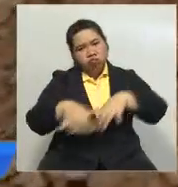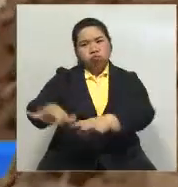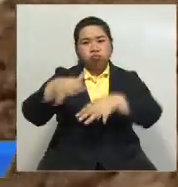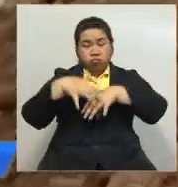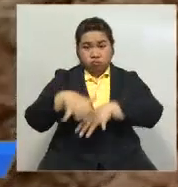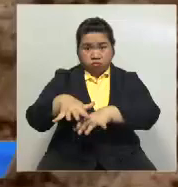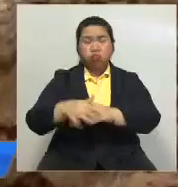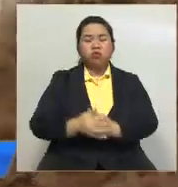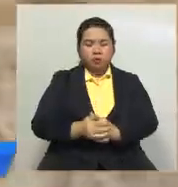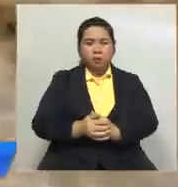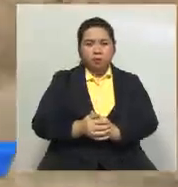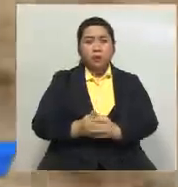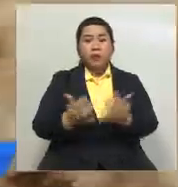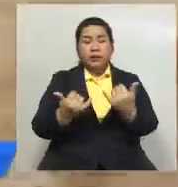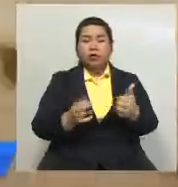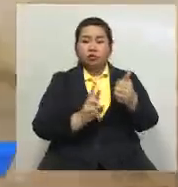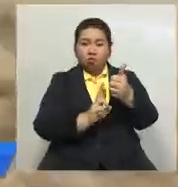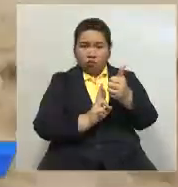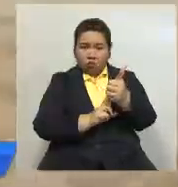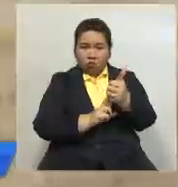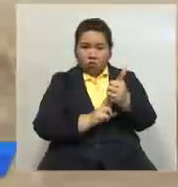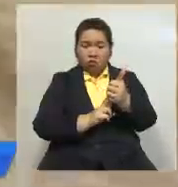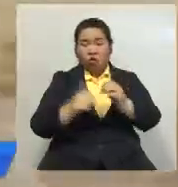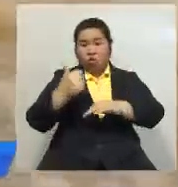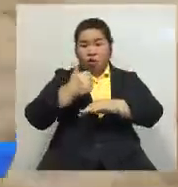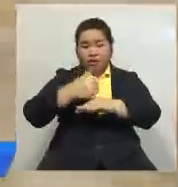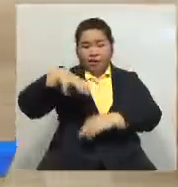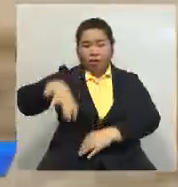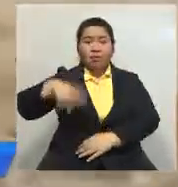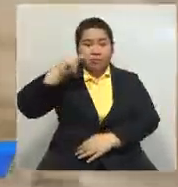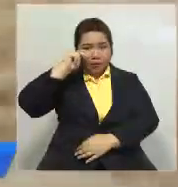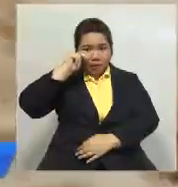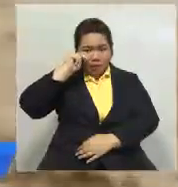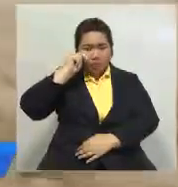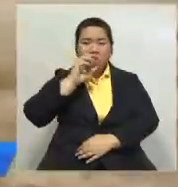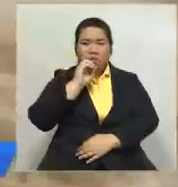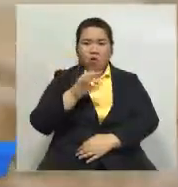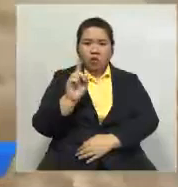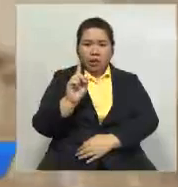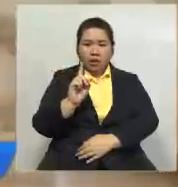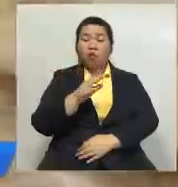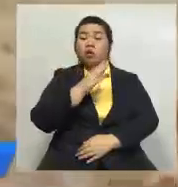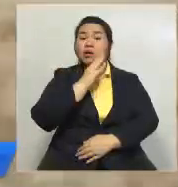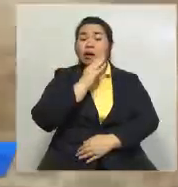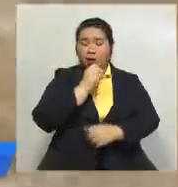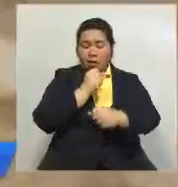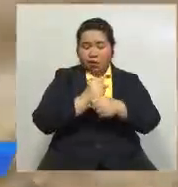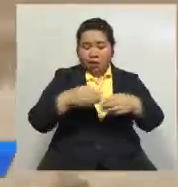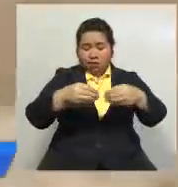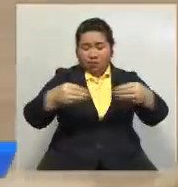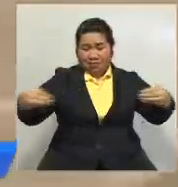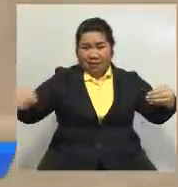โดยคุณทวีศักดิ์พนะเดโชพลรองอธิบดีกรมชลประทานฝ่ายบำรุงรักษาก็บอกค่ะว่าการซ่อมแซมแนวผนังกั้น